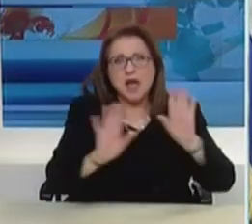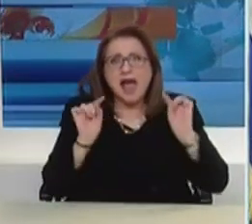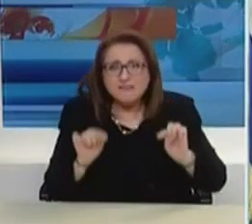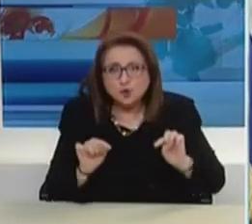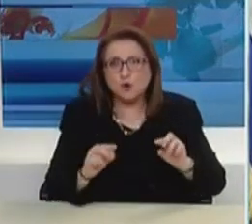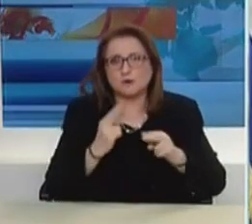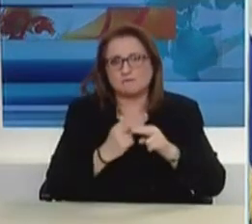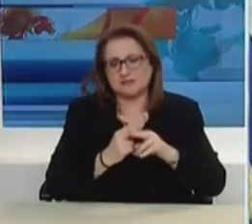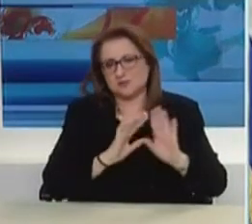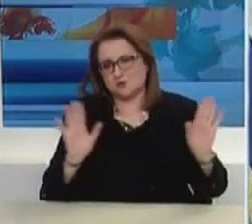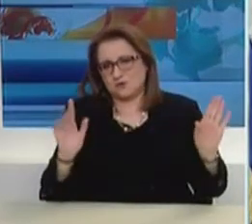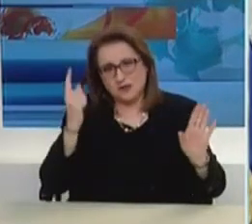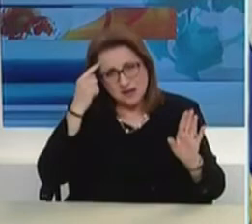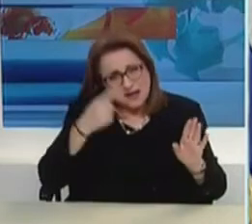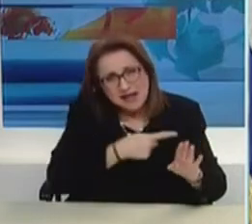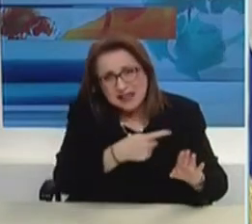αυτό.